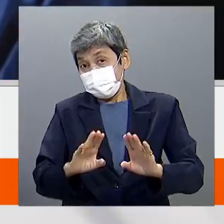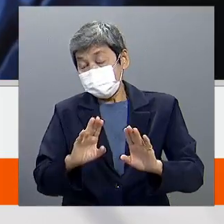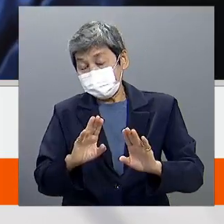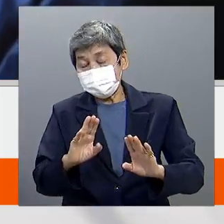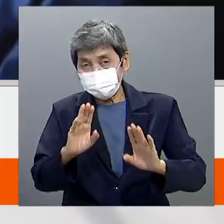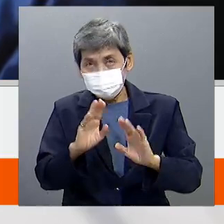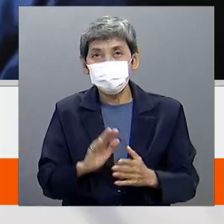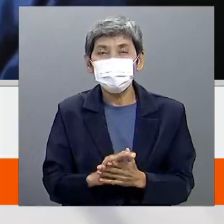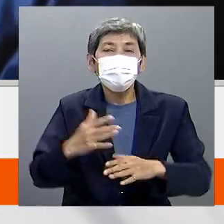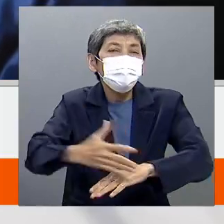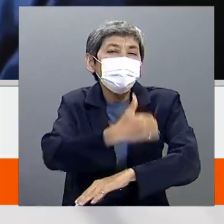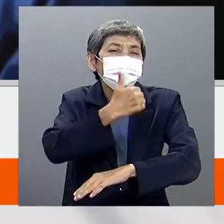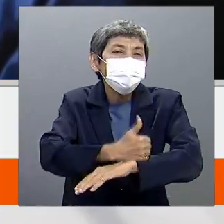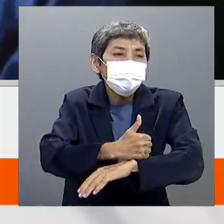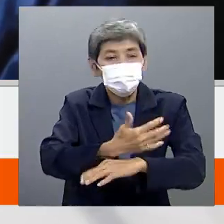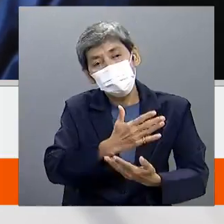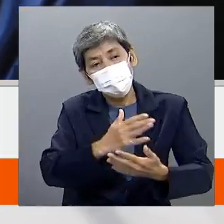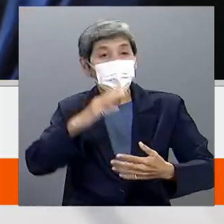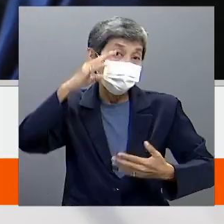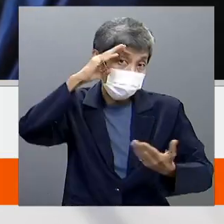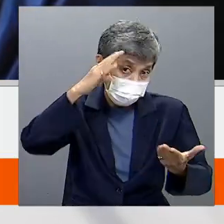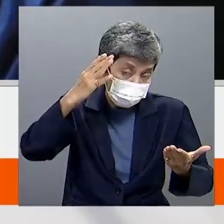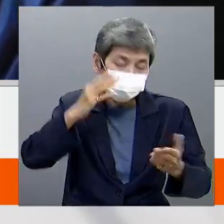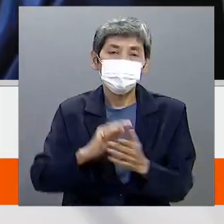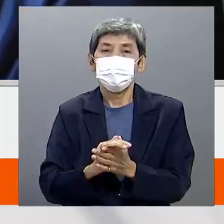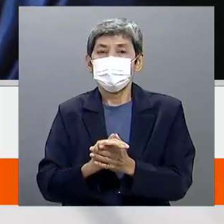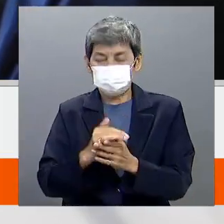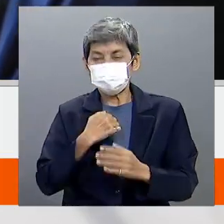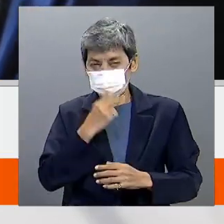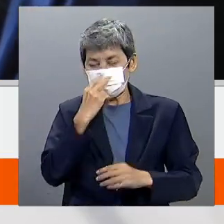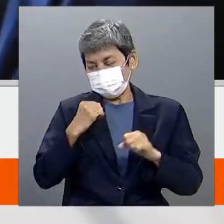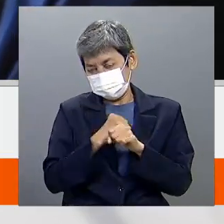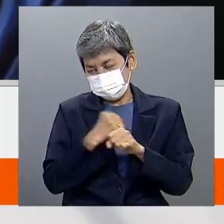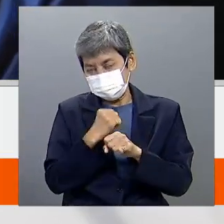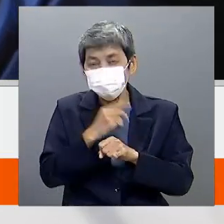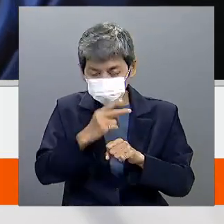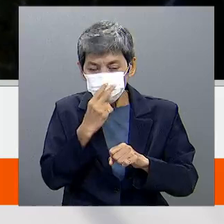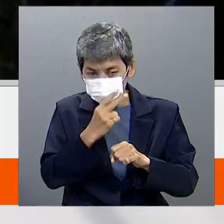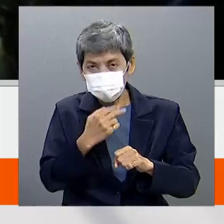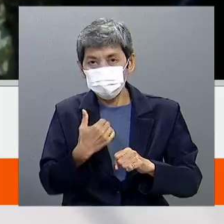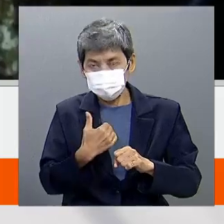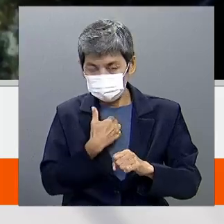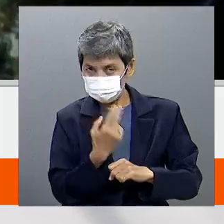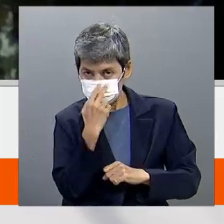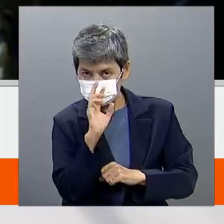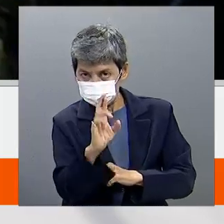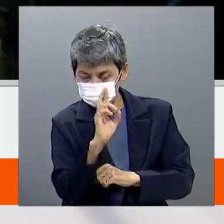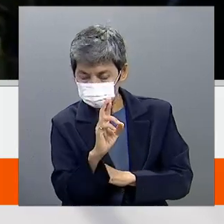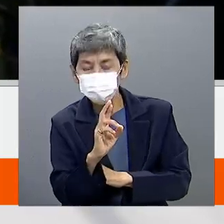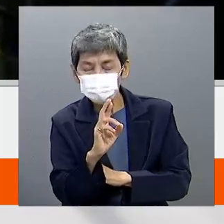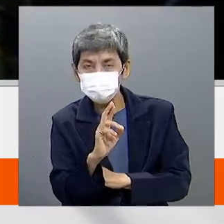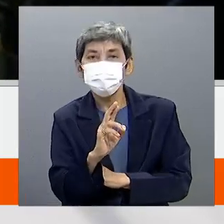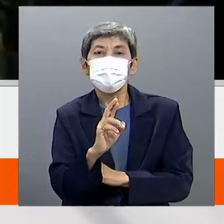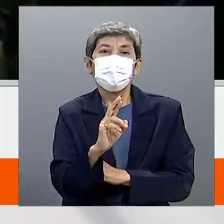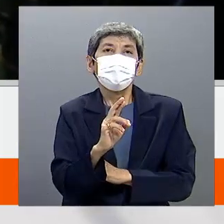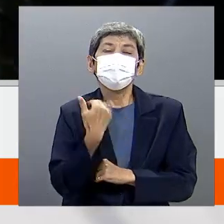มืองทางการทหารเนี่ยถูกยกดับขึ้นนะสู่ระดับที่สูงมีความระมัดระวังไม่ใช่เฉพาะที่เป็นยิ่งใหญ